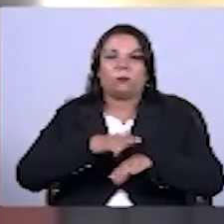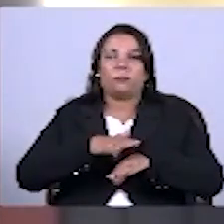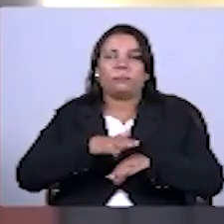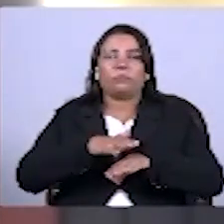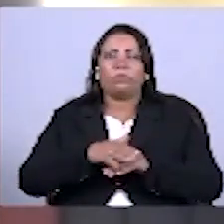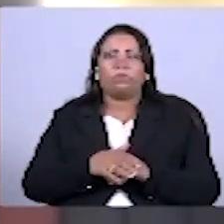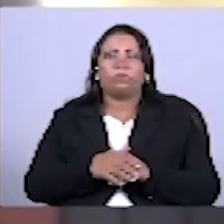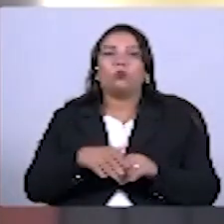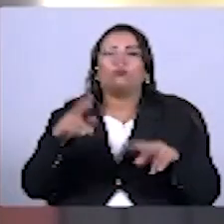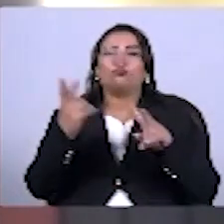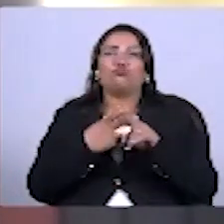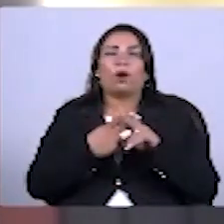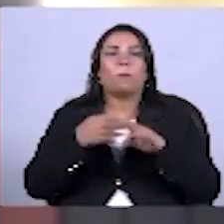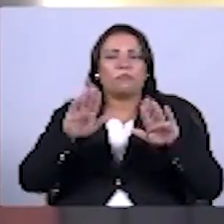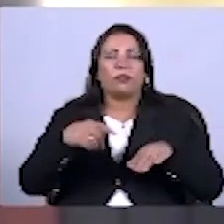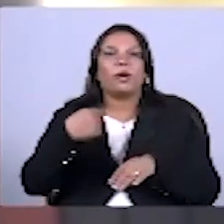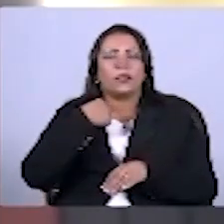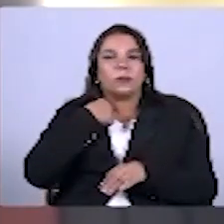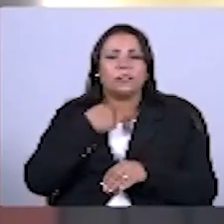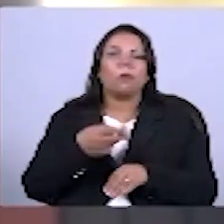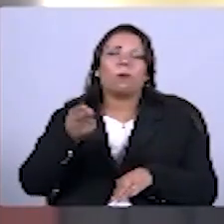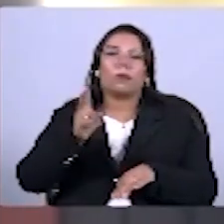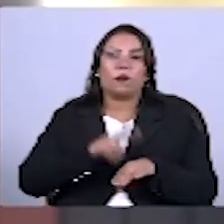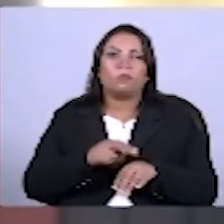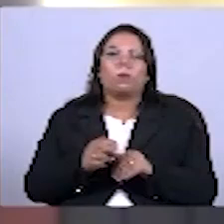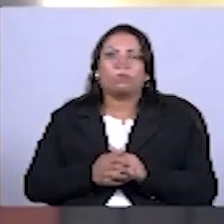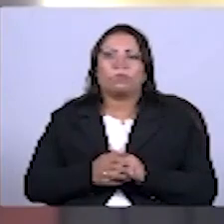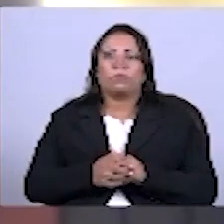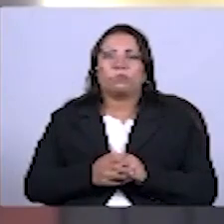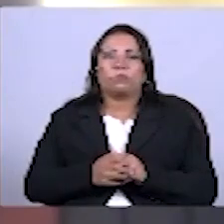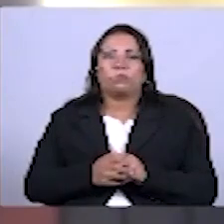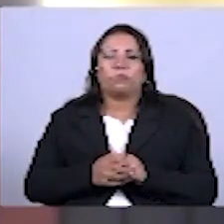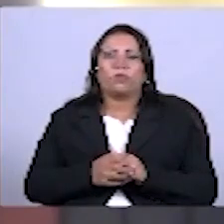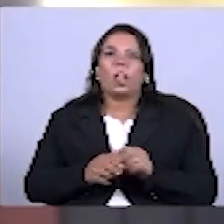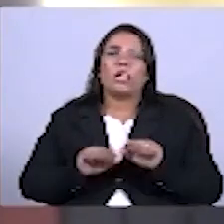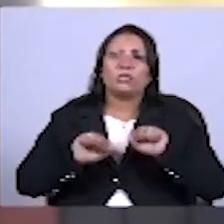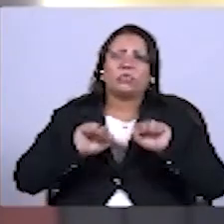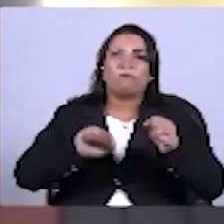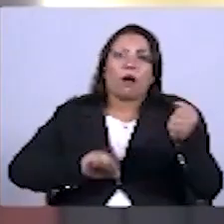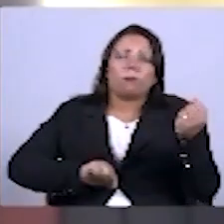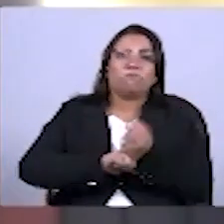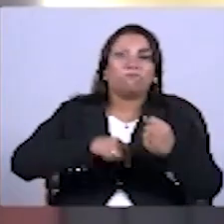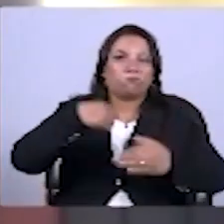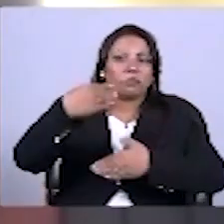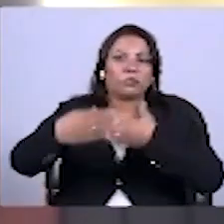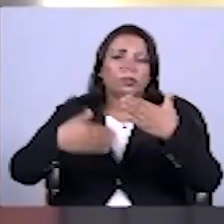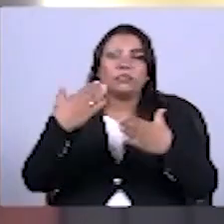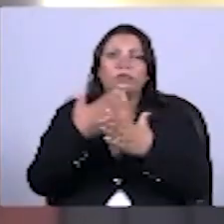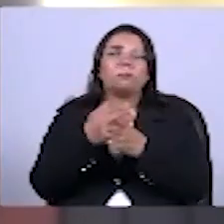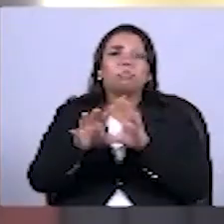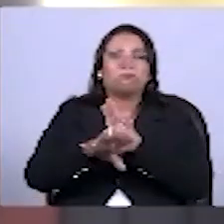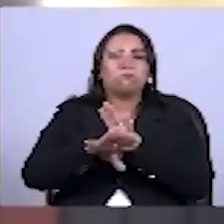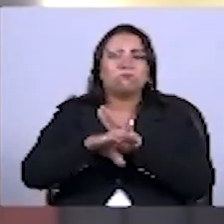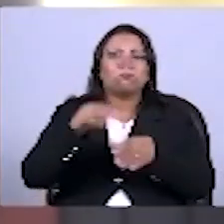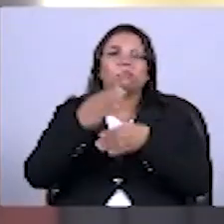على الشعب في غزه وايضا دفعه للامام لمسائل اعاده اعمار غزه